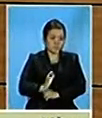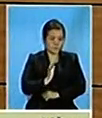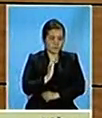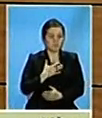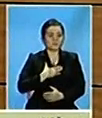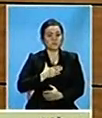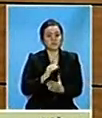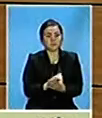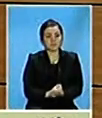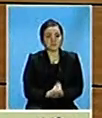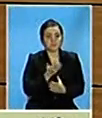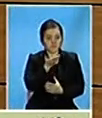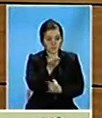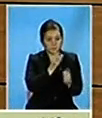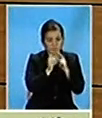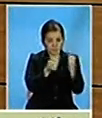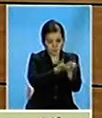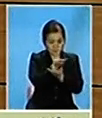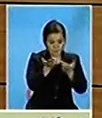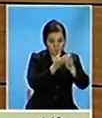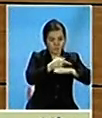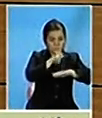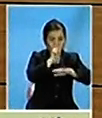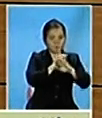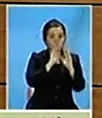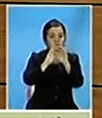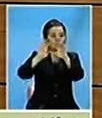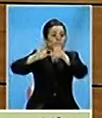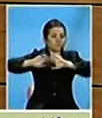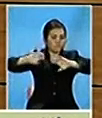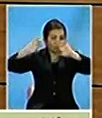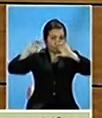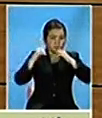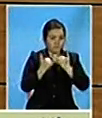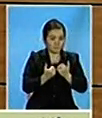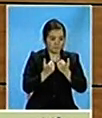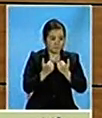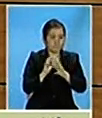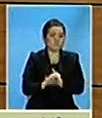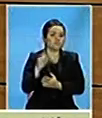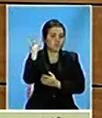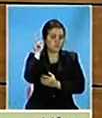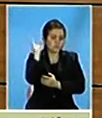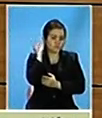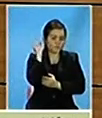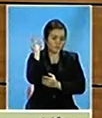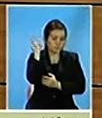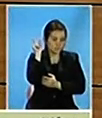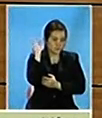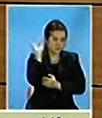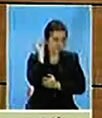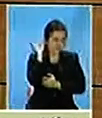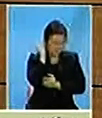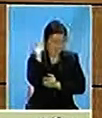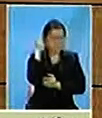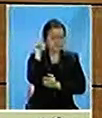กระผมใคร่ขอหารือท่านประธานผ่านไปยังรัฐบาลนะครับด้วยหมู่นี้มีข่าวหนาหูเกี่ยวกับเรื่อง